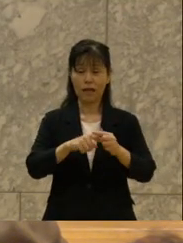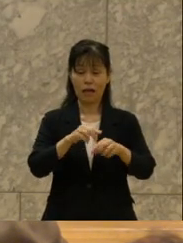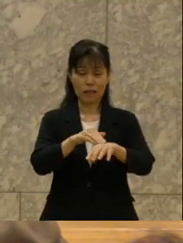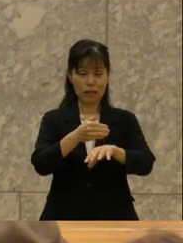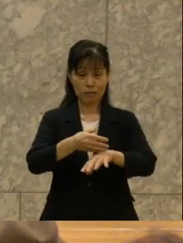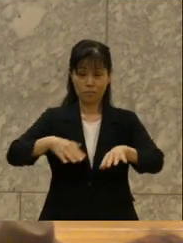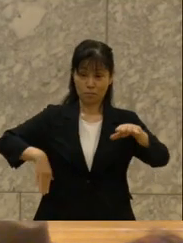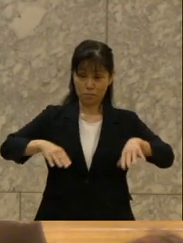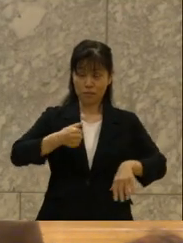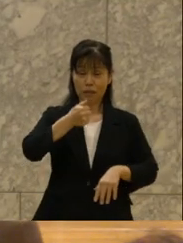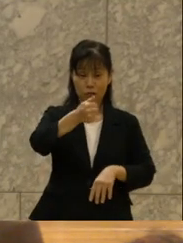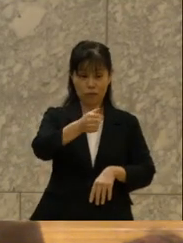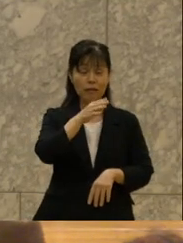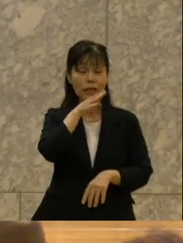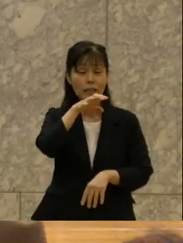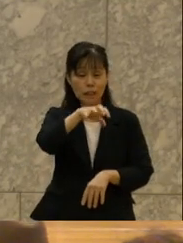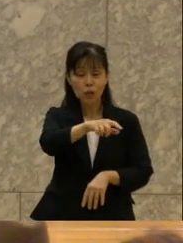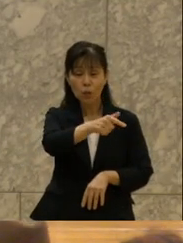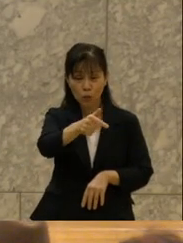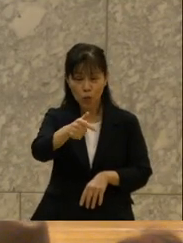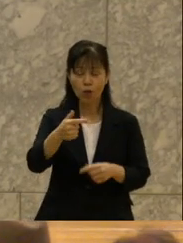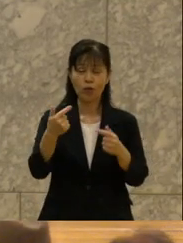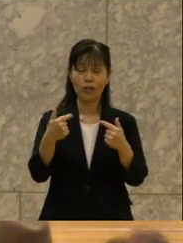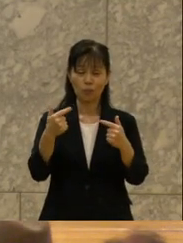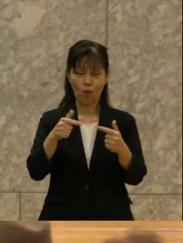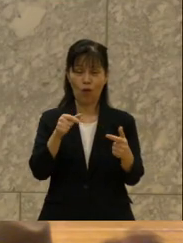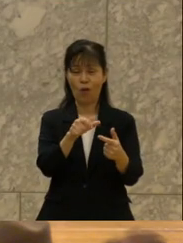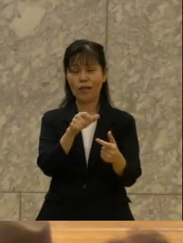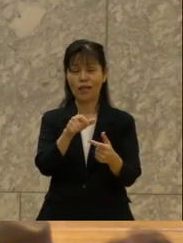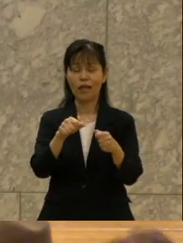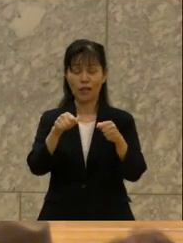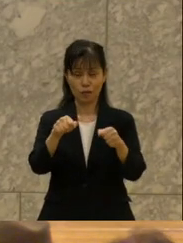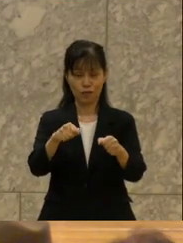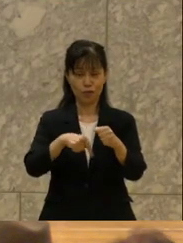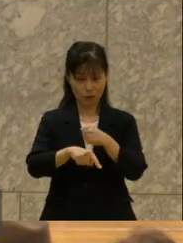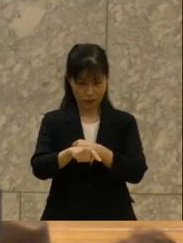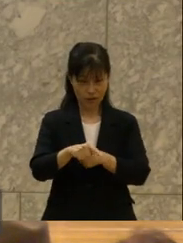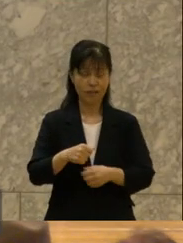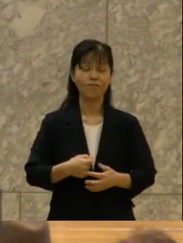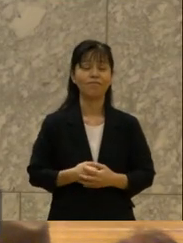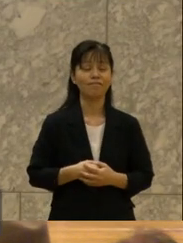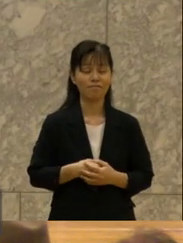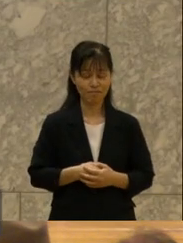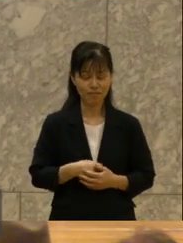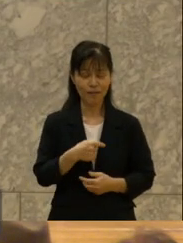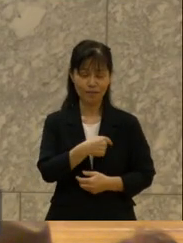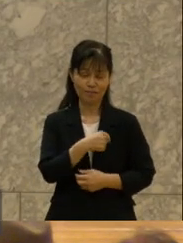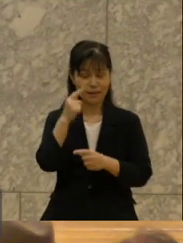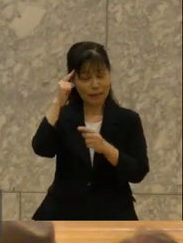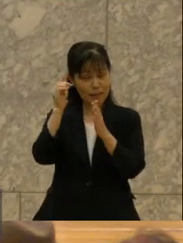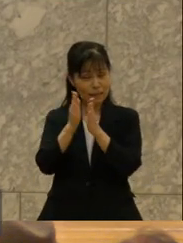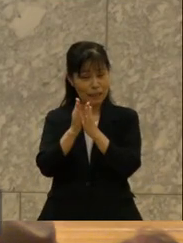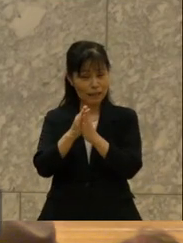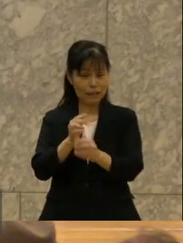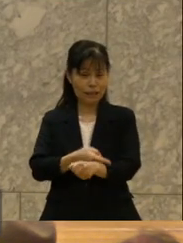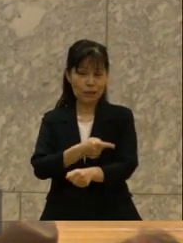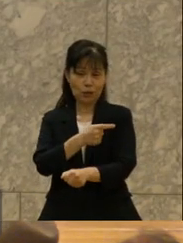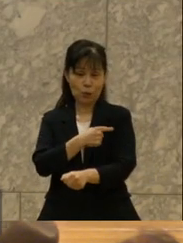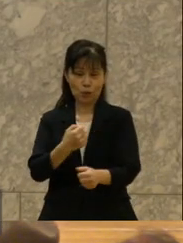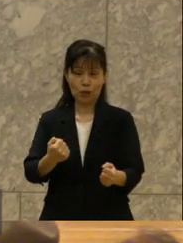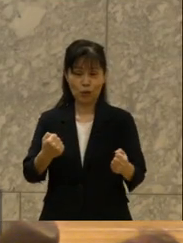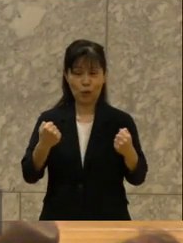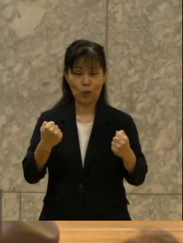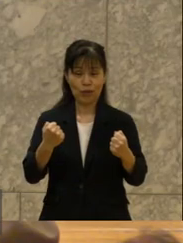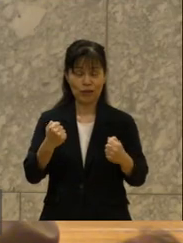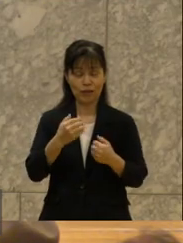そこの現地のものでもういつでも何でもこうね対応できるっていうその精神力の強さってすごく大事